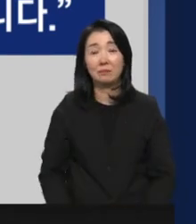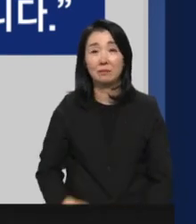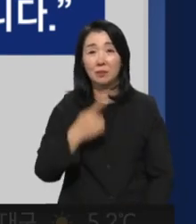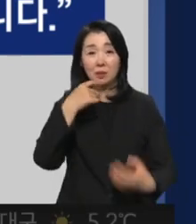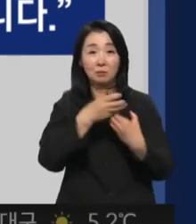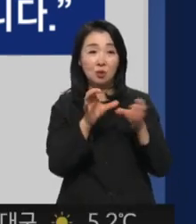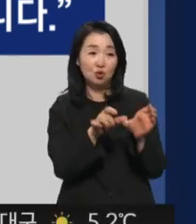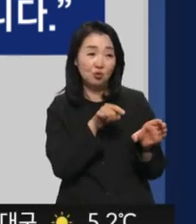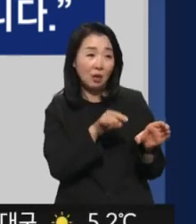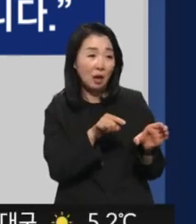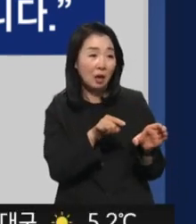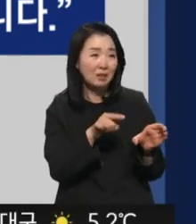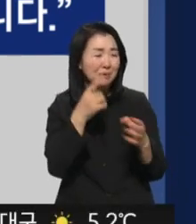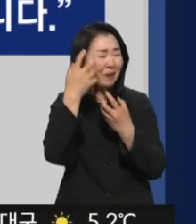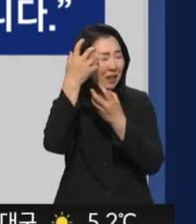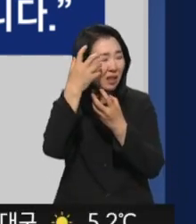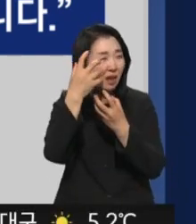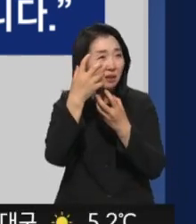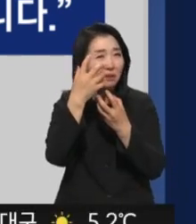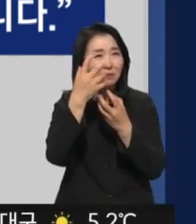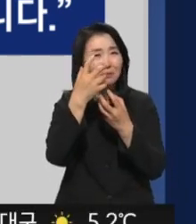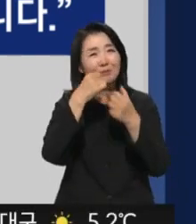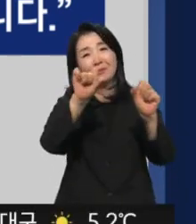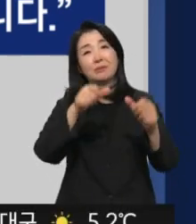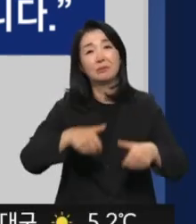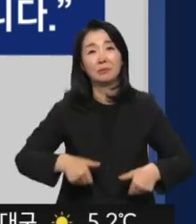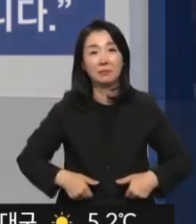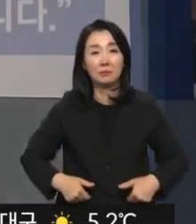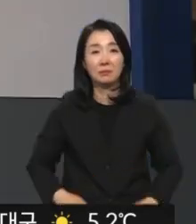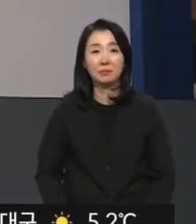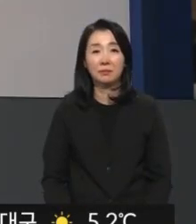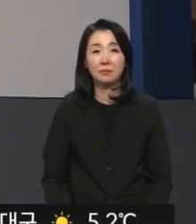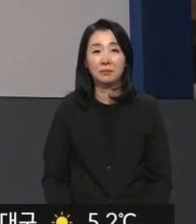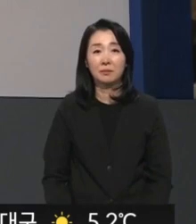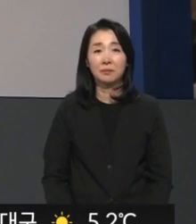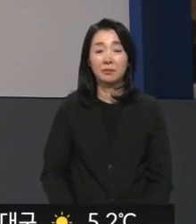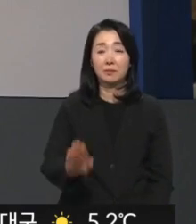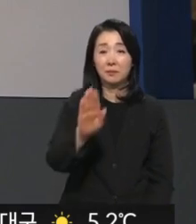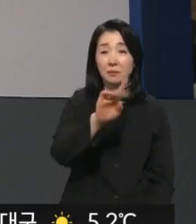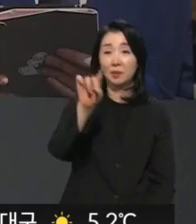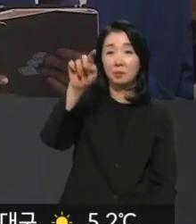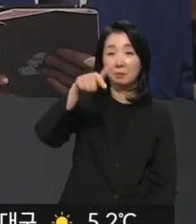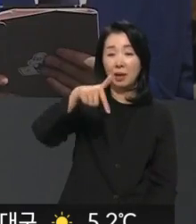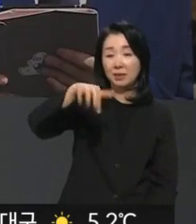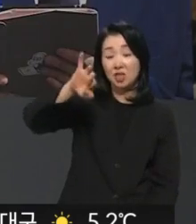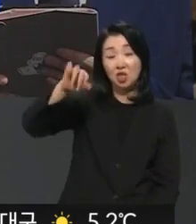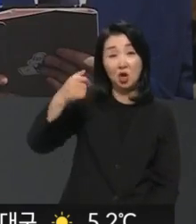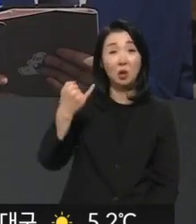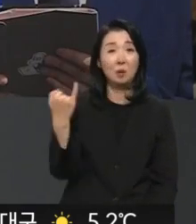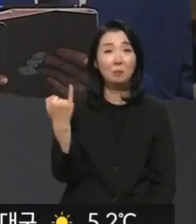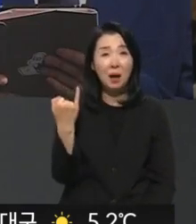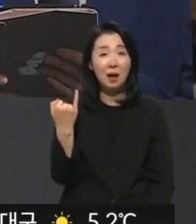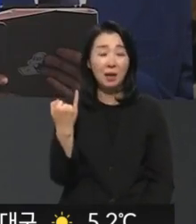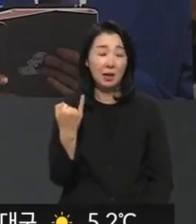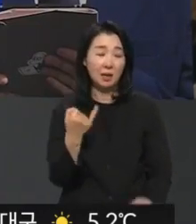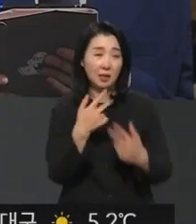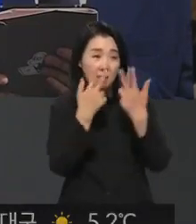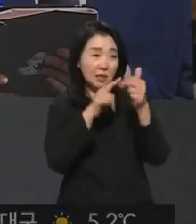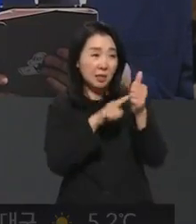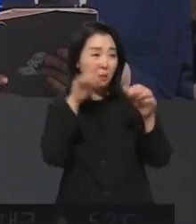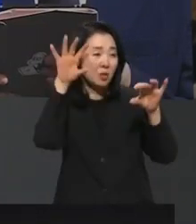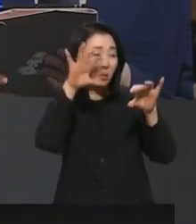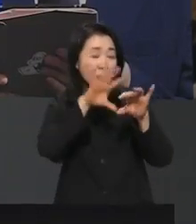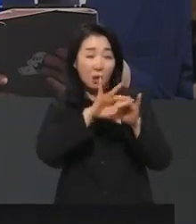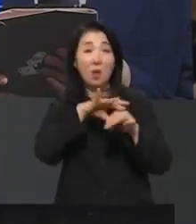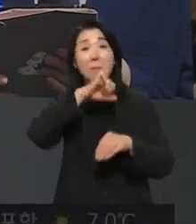민주당, 망상에서 빠져나와야 합니다. 네, 박지원 전 비대위원장도 이 대표의 체포동의안을 가결해야 한다